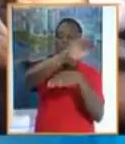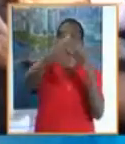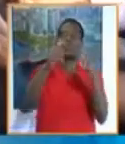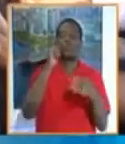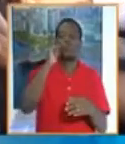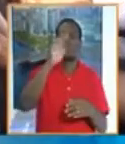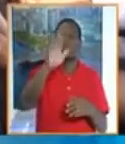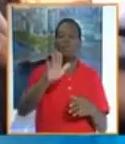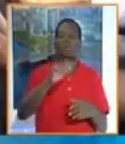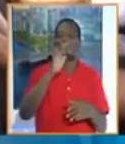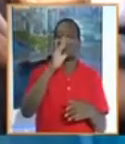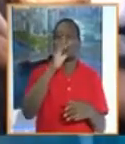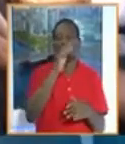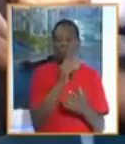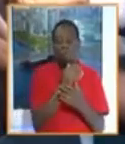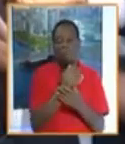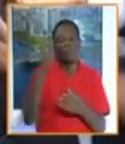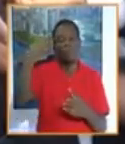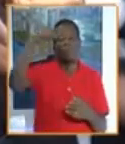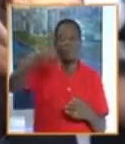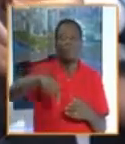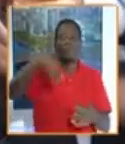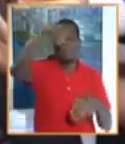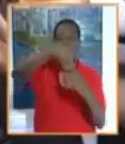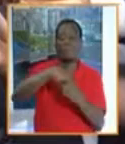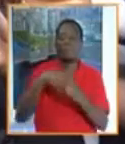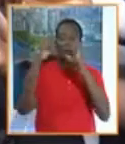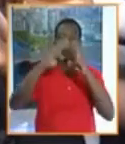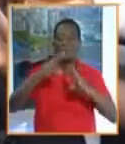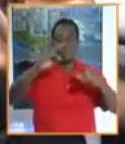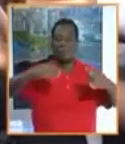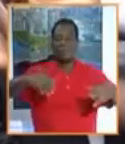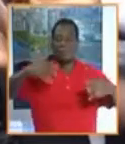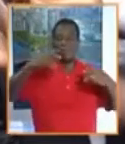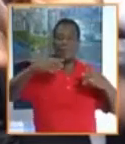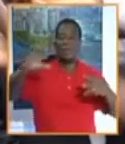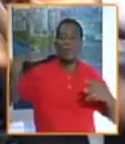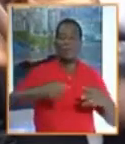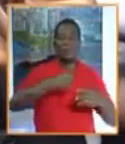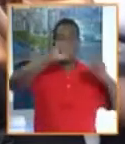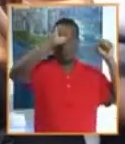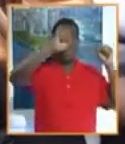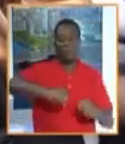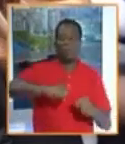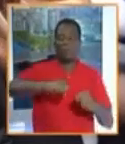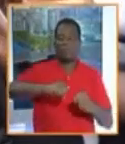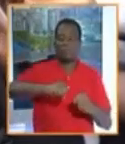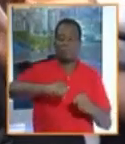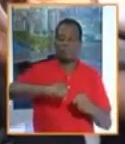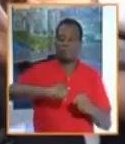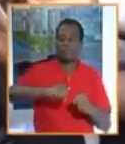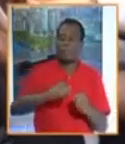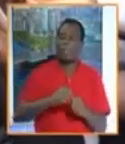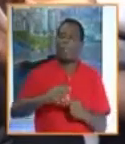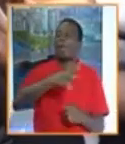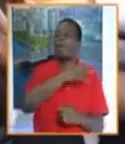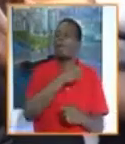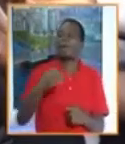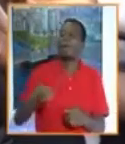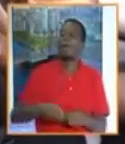soeurs nos moments où que dans les villages de jeu et prennent le pouvoir et